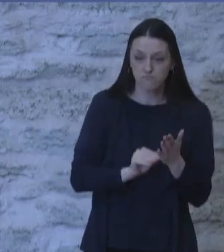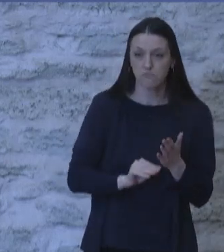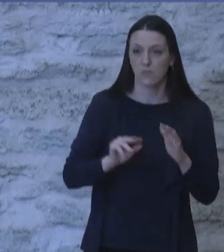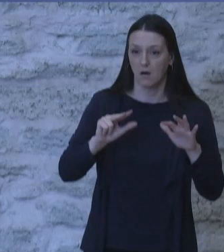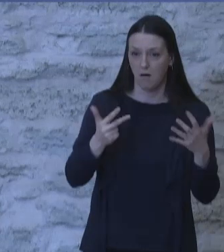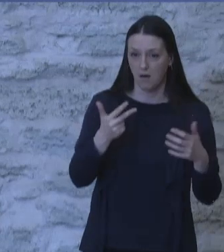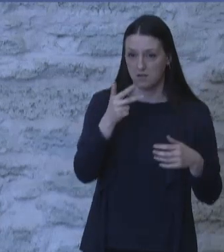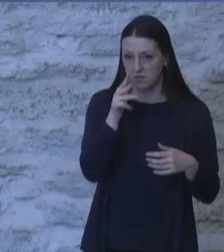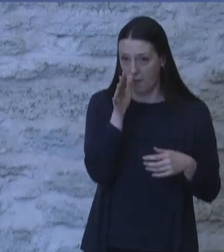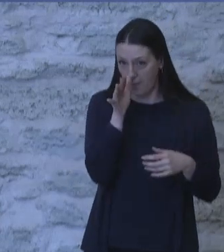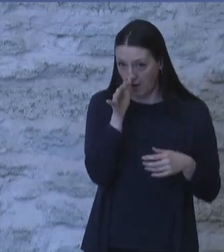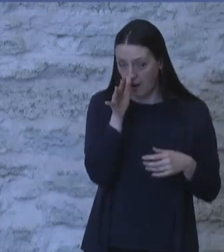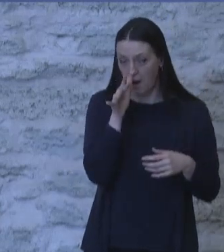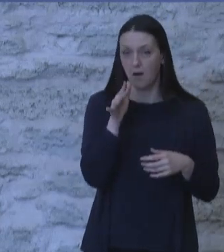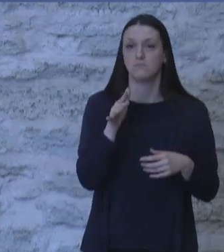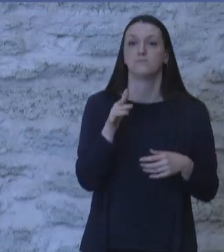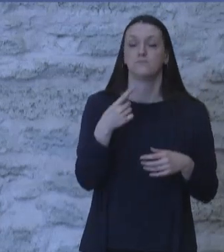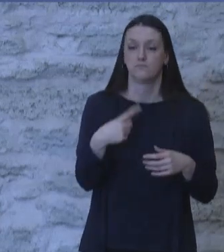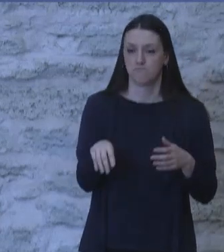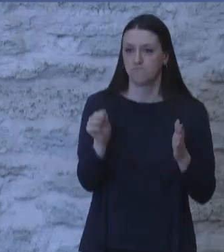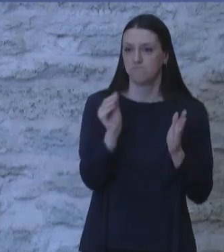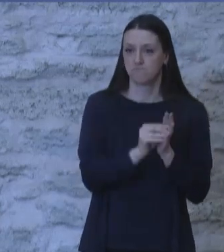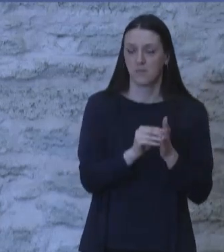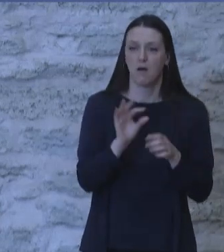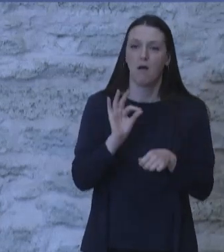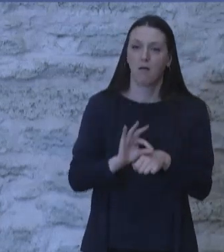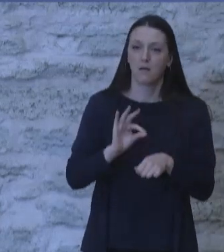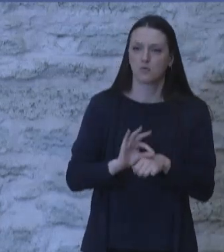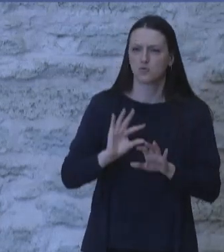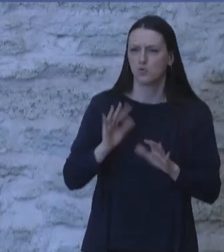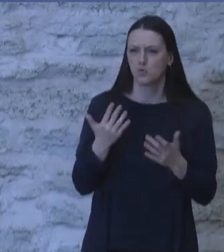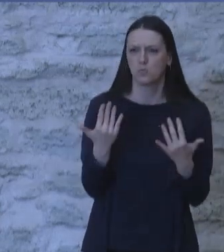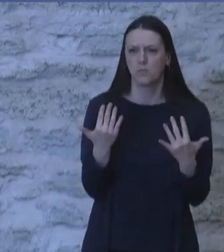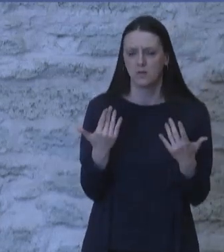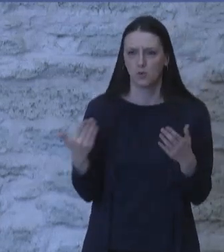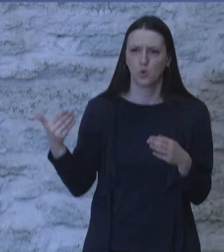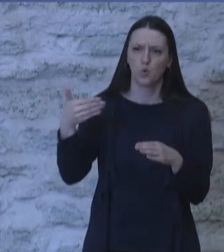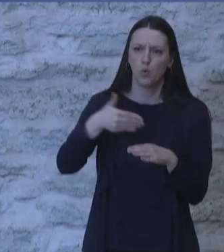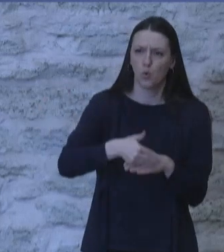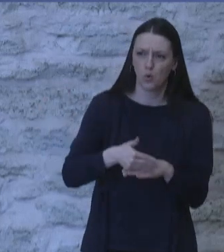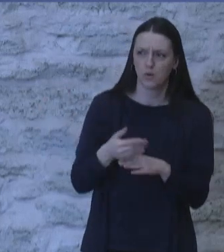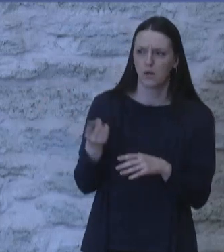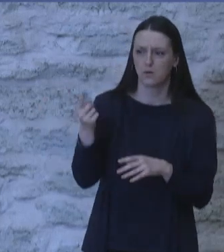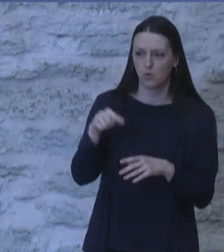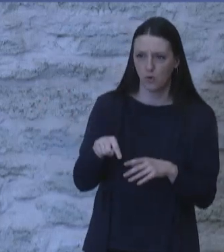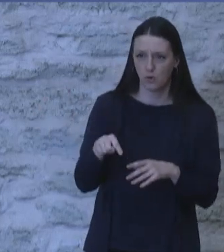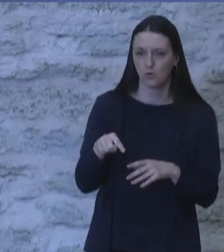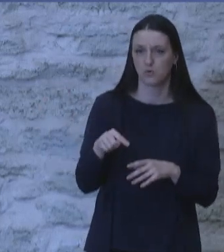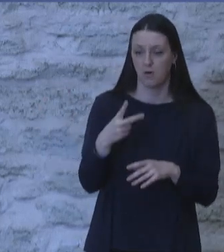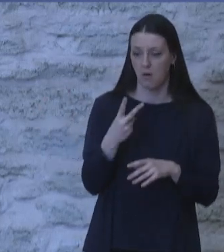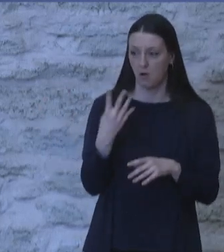april kell 7.30 ütleb seda, et Ida Virumaal on tulnud juurde siis 24